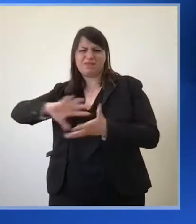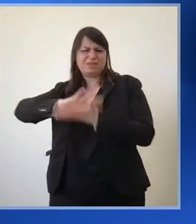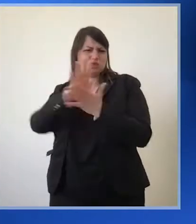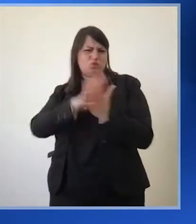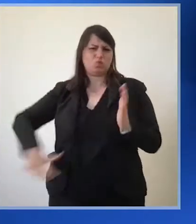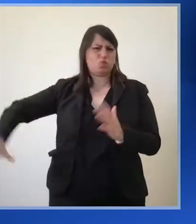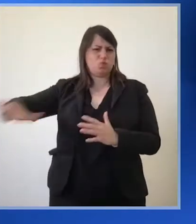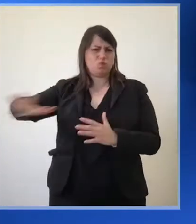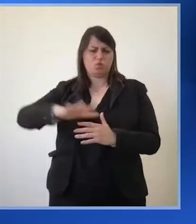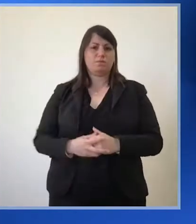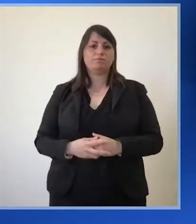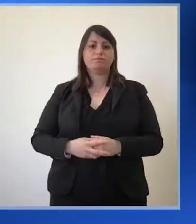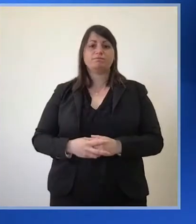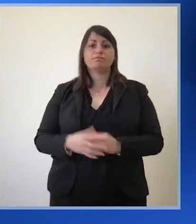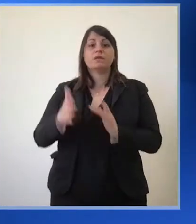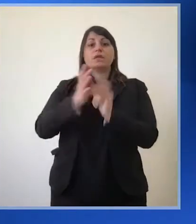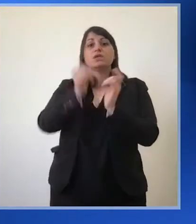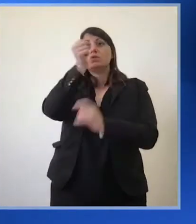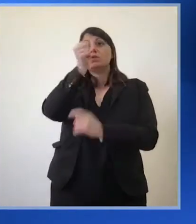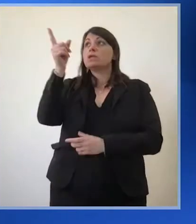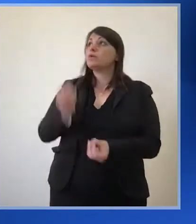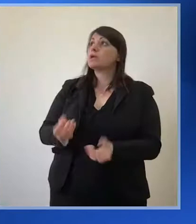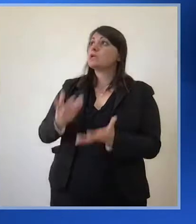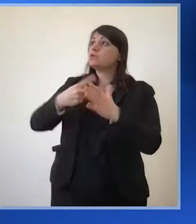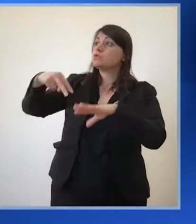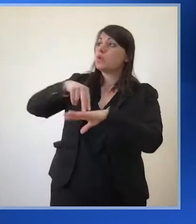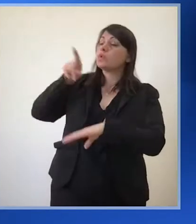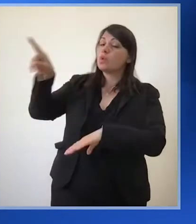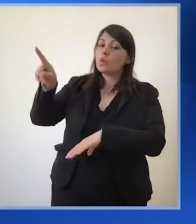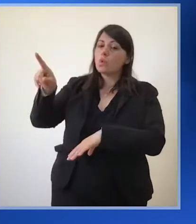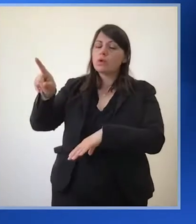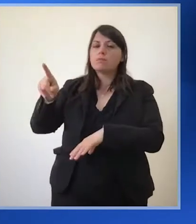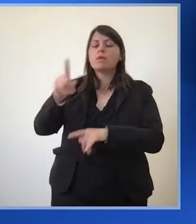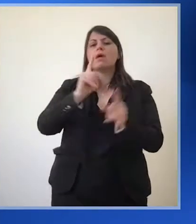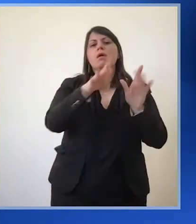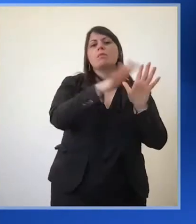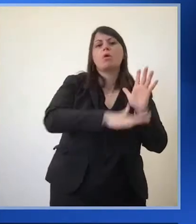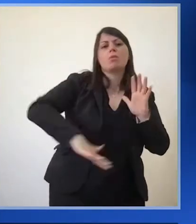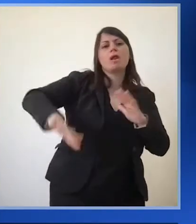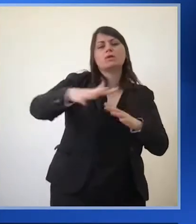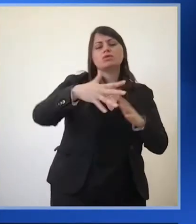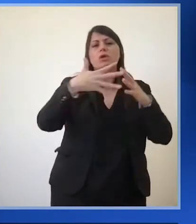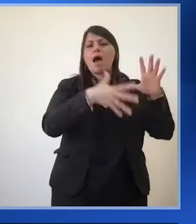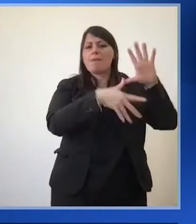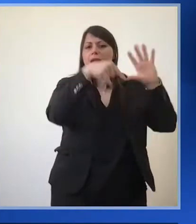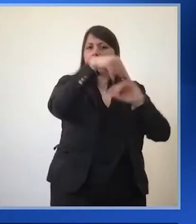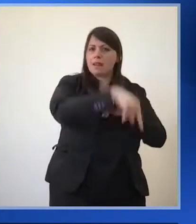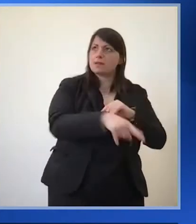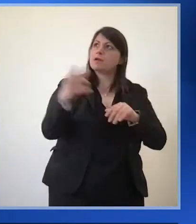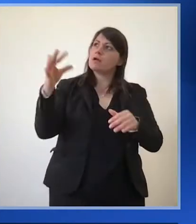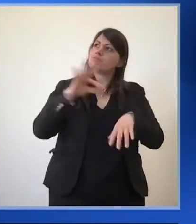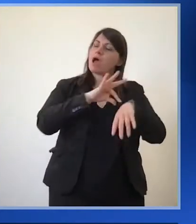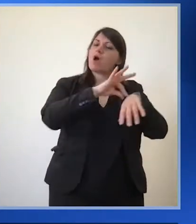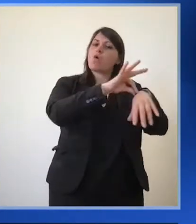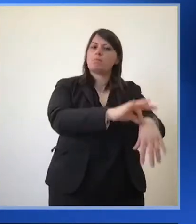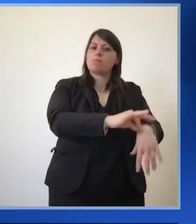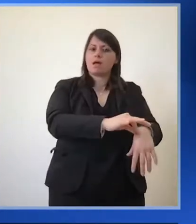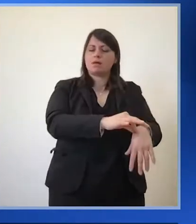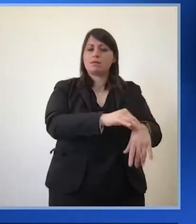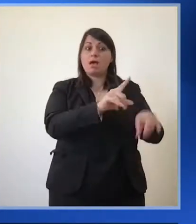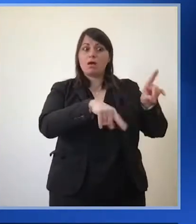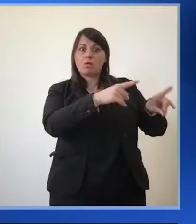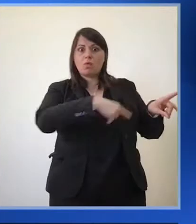Cristo risorto accompagni e assista le popolazioni dell'America Latina, che in alcuni casi hanno